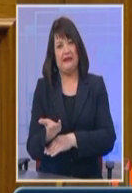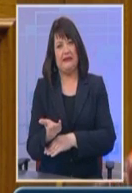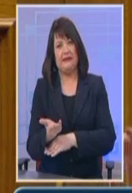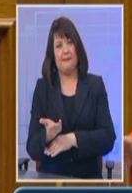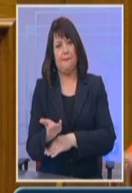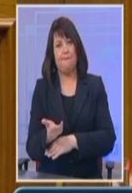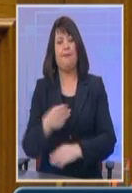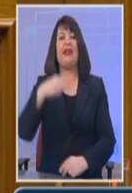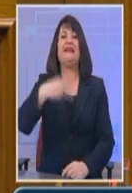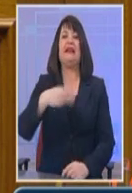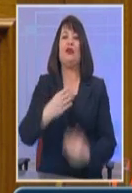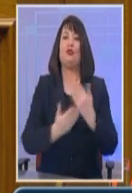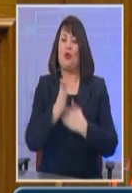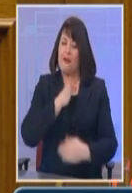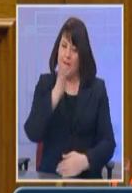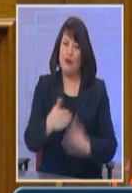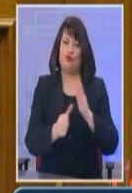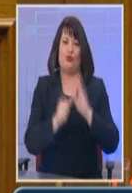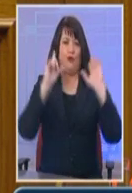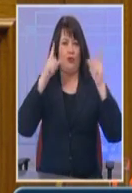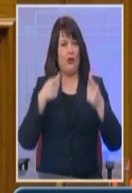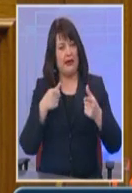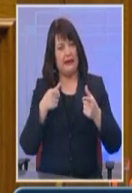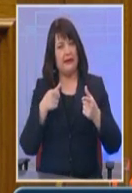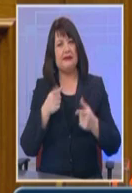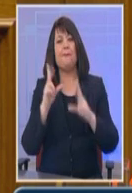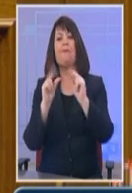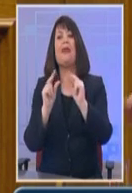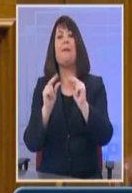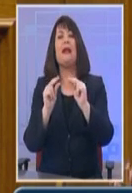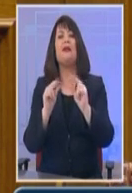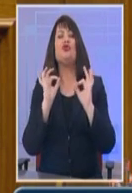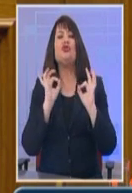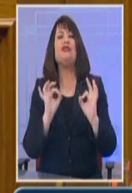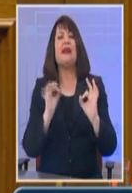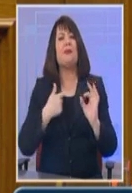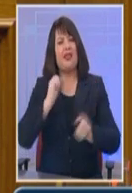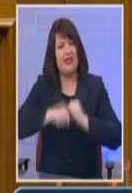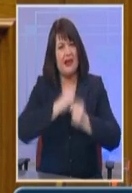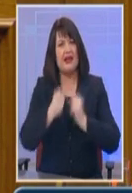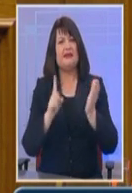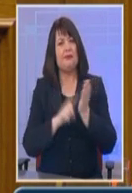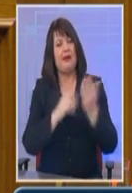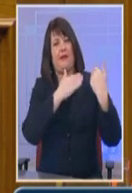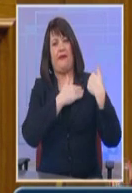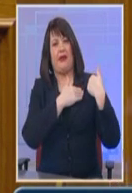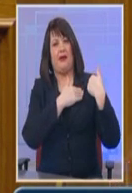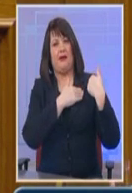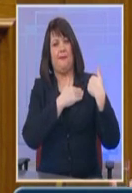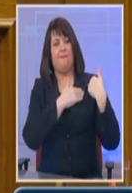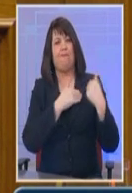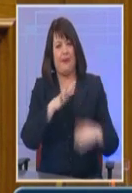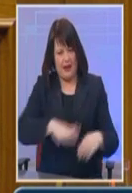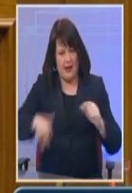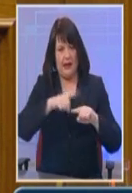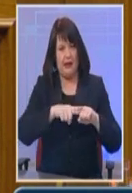ορίστηκε ήδη για την Τρίτη το πρωί, έτσι ώστε να συζητήσω μαζί του συγκεκριμένες δράσεις που πρέπει να αναλυθούν τόσο στο